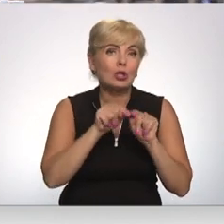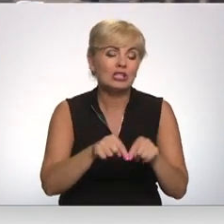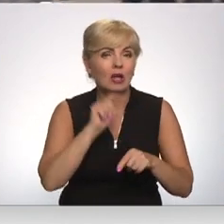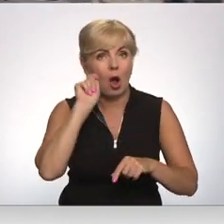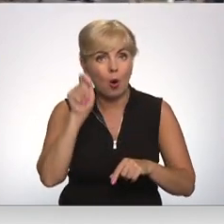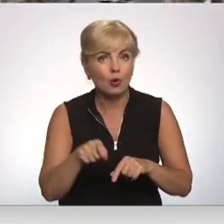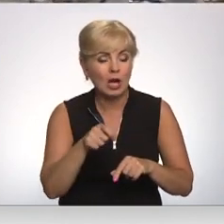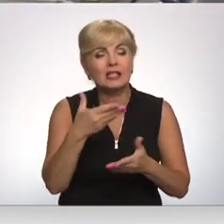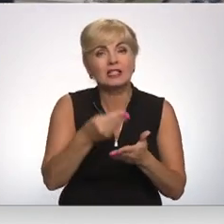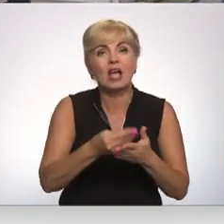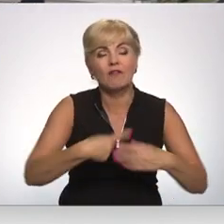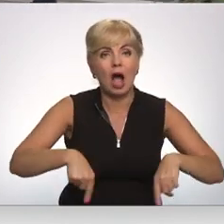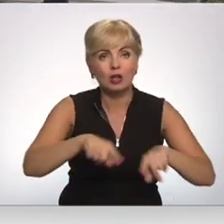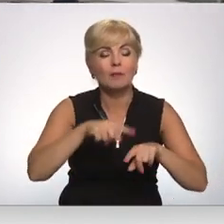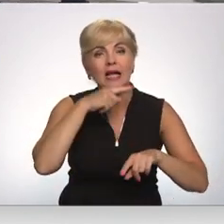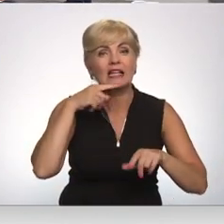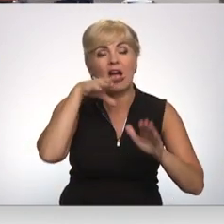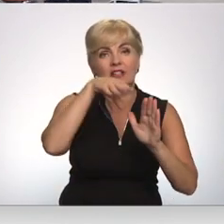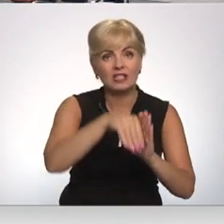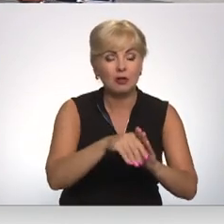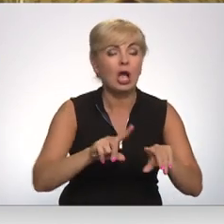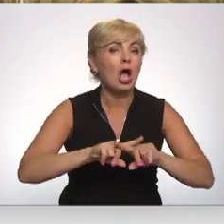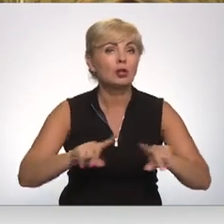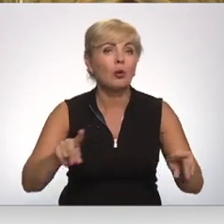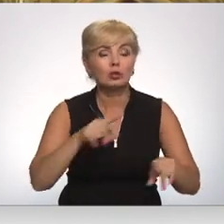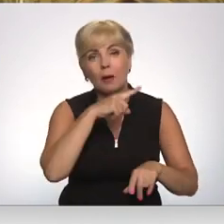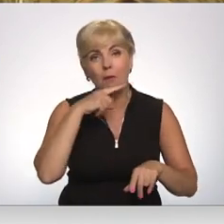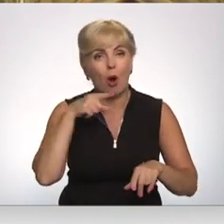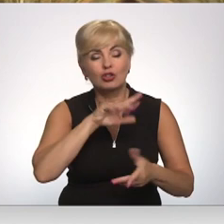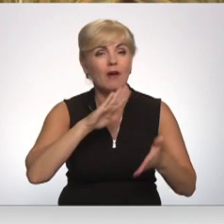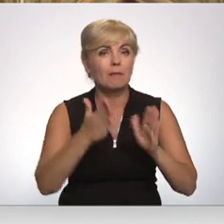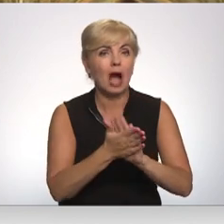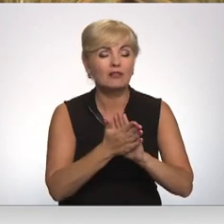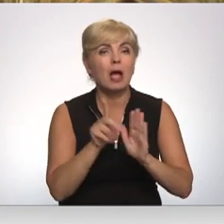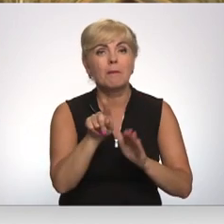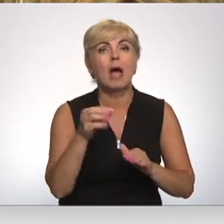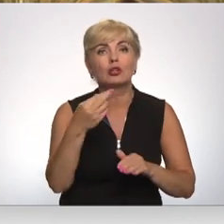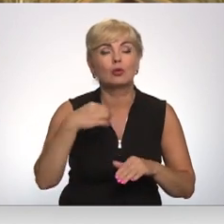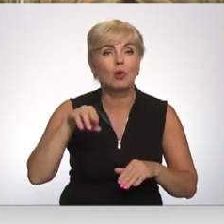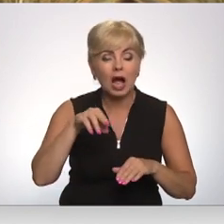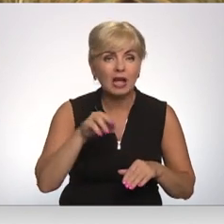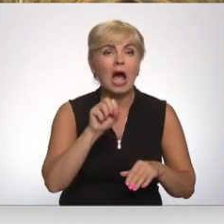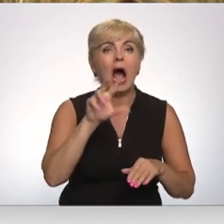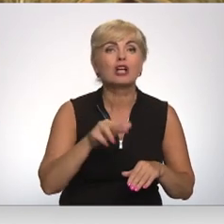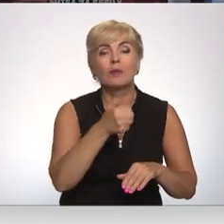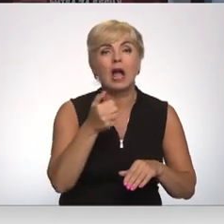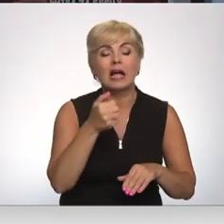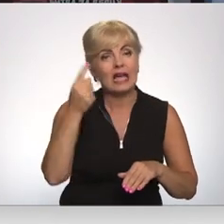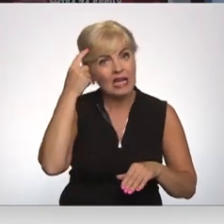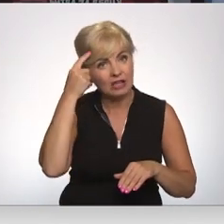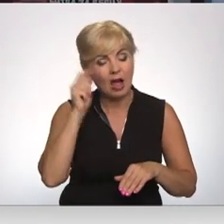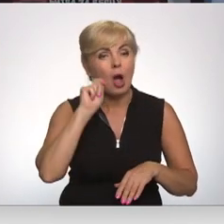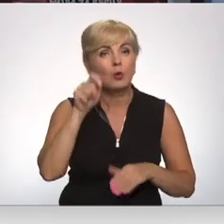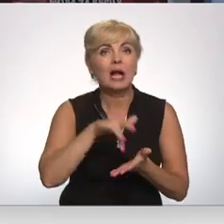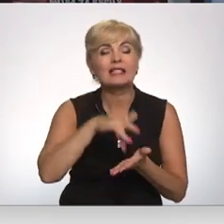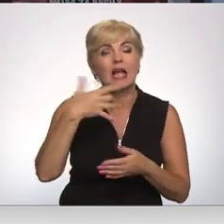Ukraiņu autonomiju Krievijas sastāvā. Uzreiz pēc boļševiku apvērsuma Petrogradā 1918. Gada janvārī Ukrainas